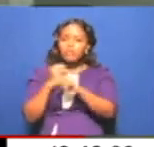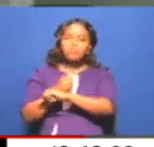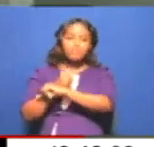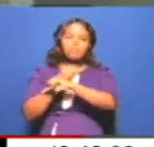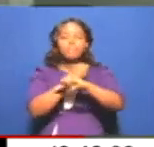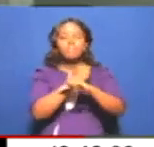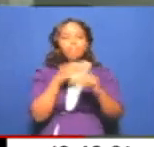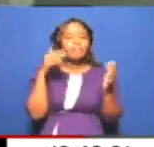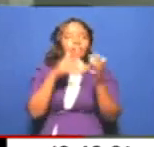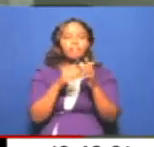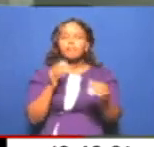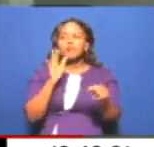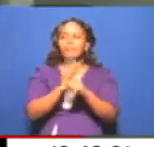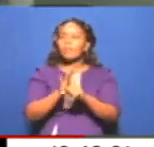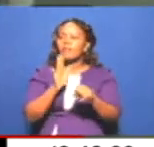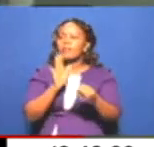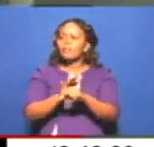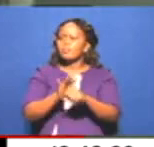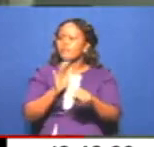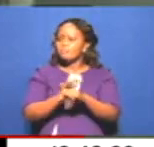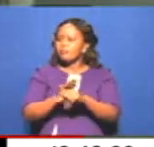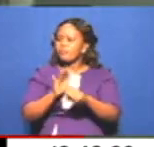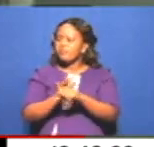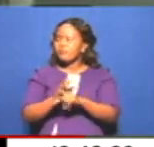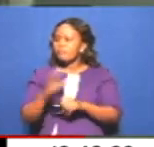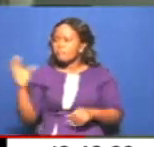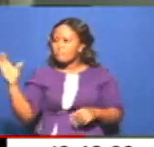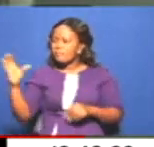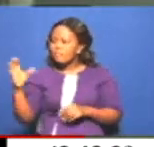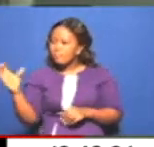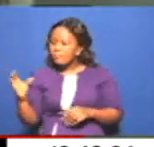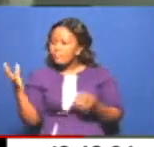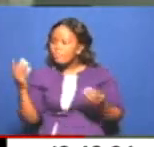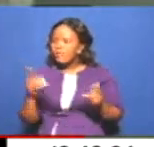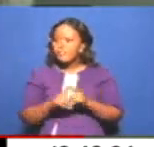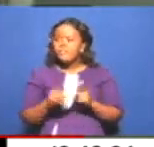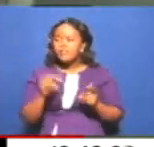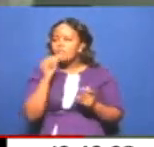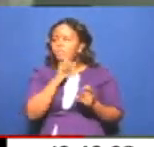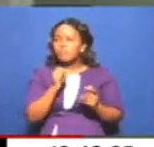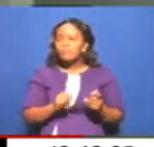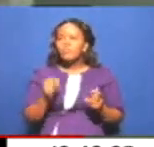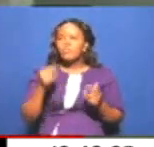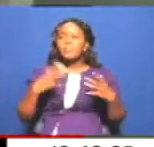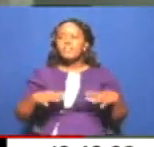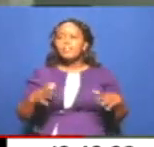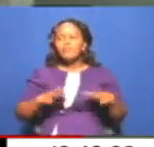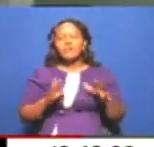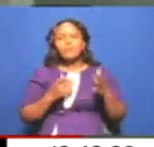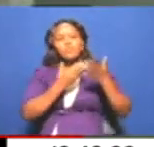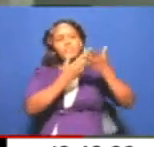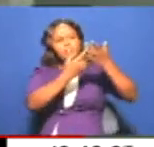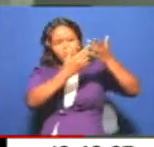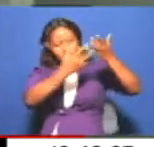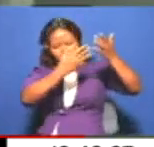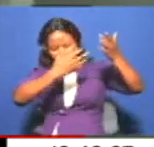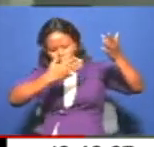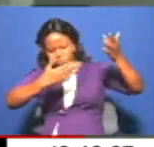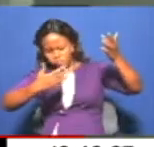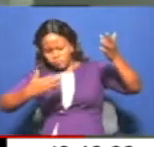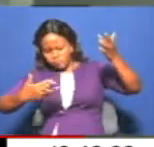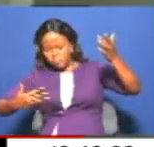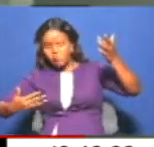candidates. Unachanganya mpaka wazazi wetu huko, mashosho zetu na maguka zetu wakiwa ushago, wanaona tu list ni ndefu, bala tukuje